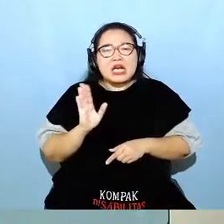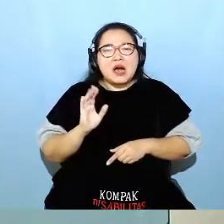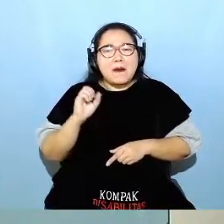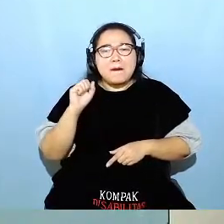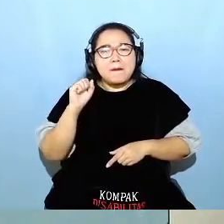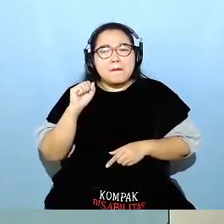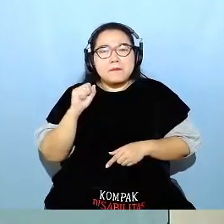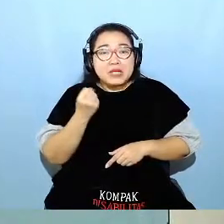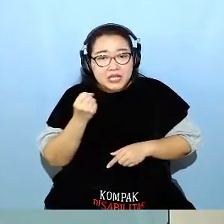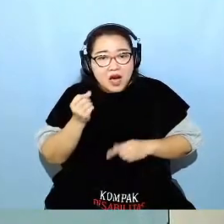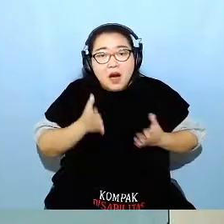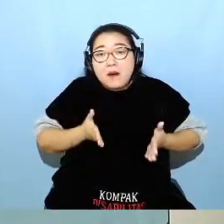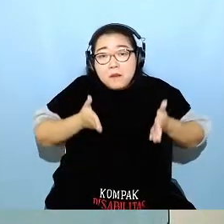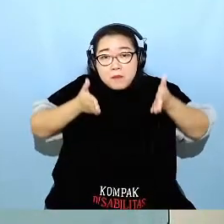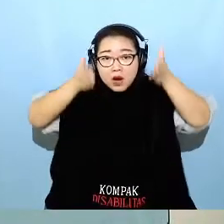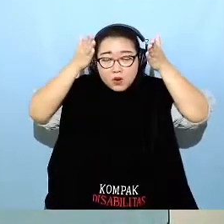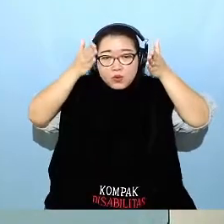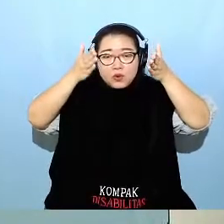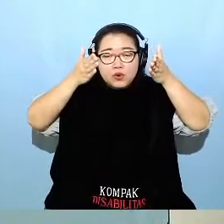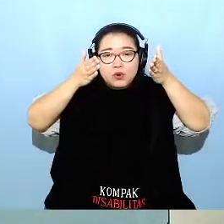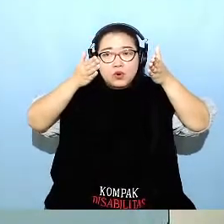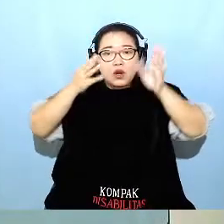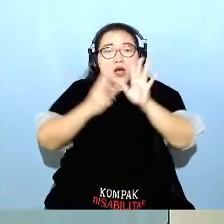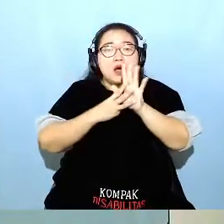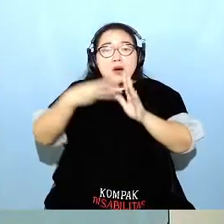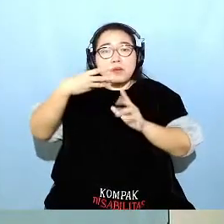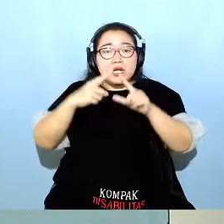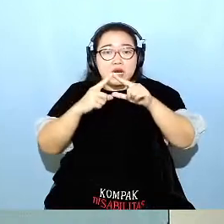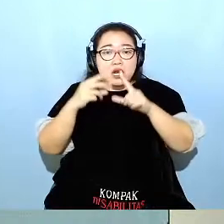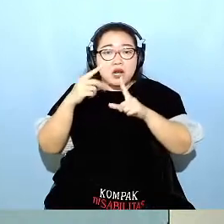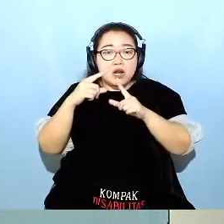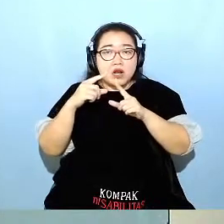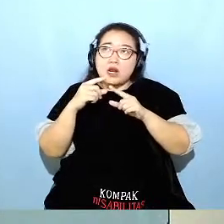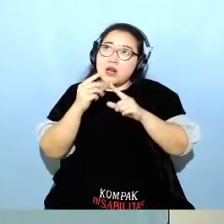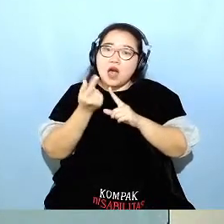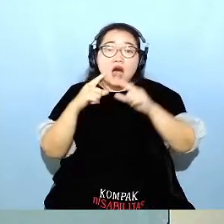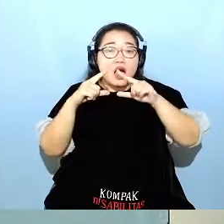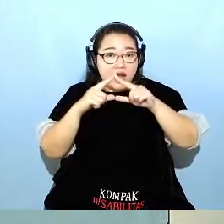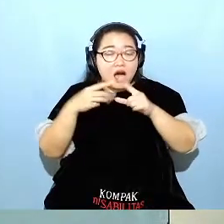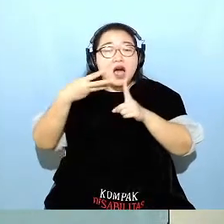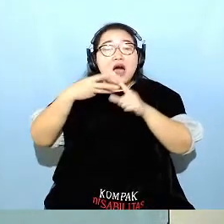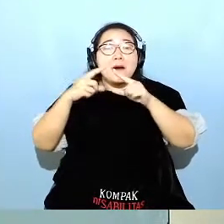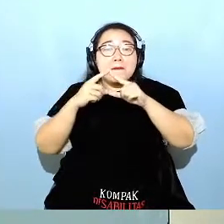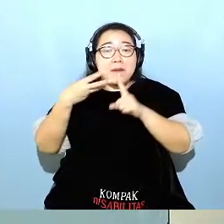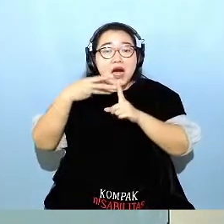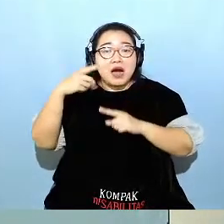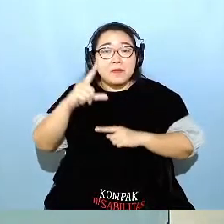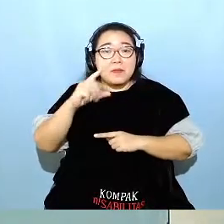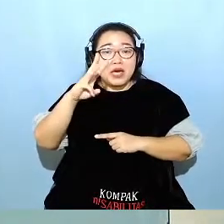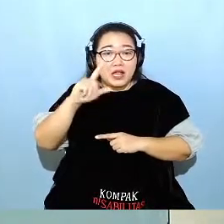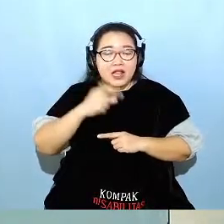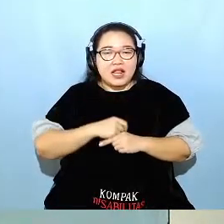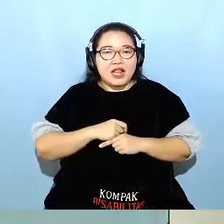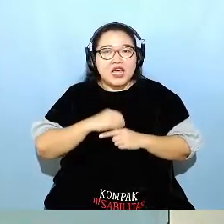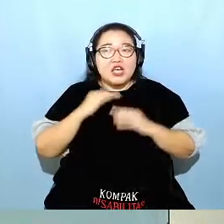masing-masing." Ya, kalau bahasanya dikacaukan repot ya. Baru bangun bahasanya